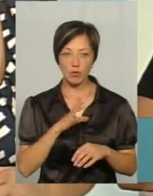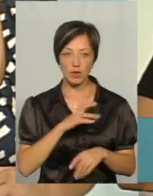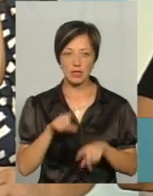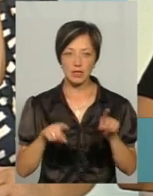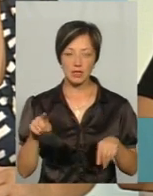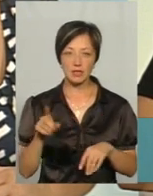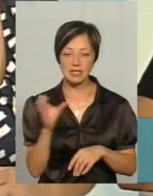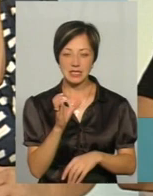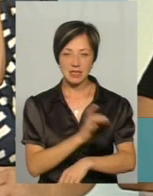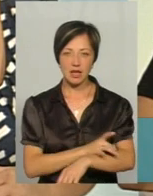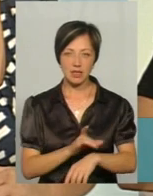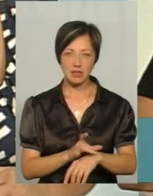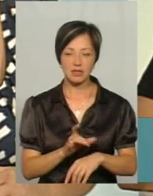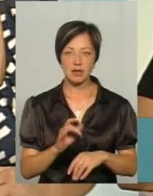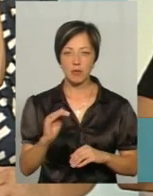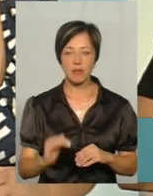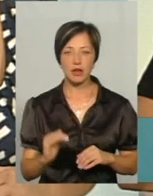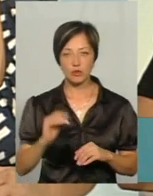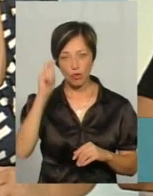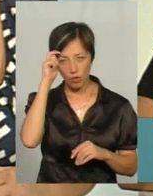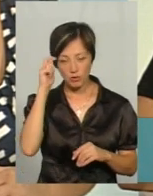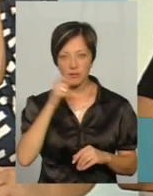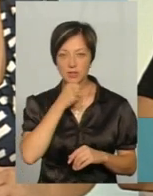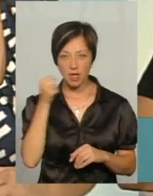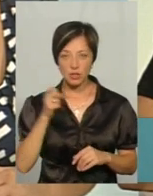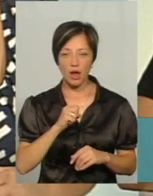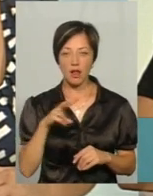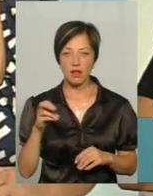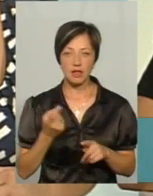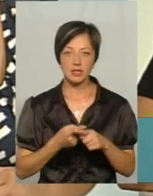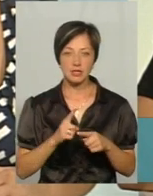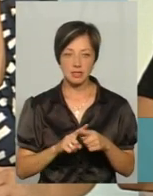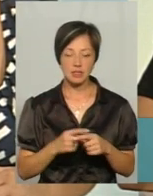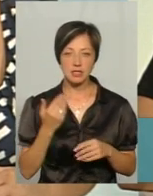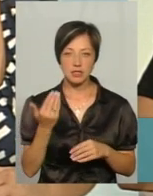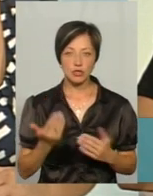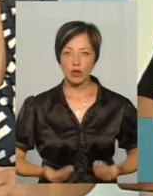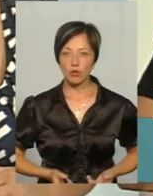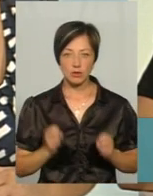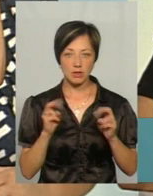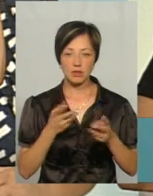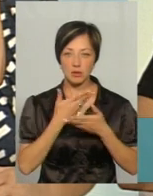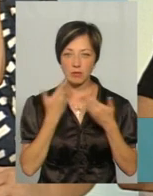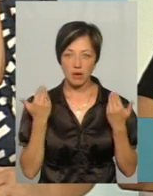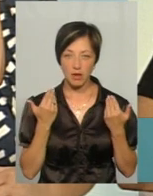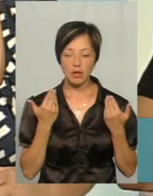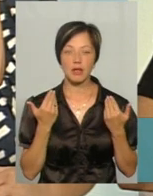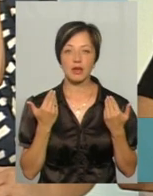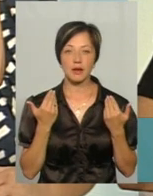деякі садини в меншого хлопчика і в старшого, але якби з їхньому життю не загрожувало. І,